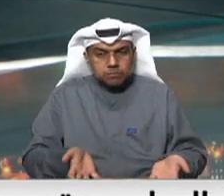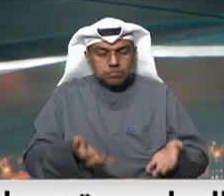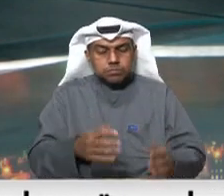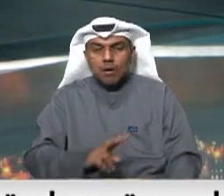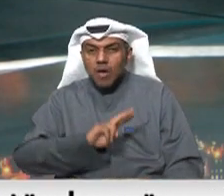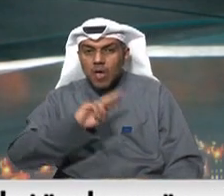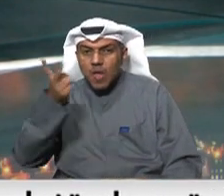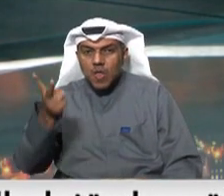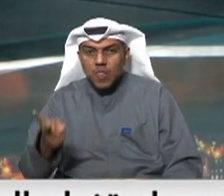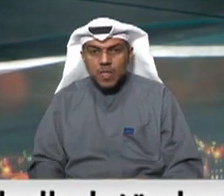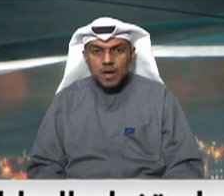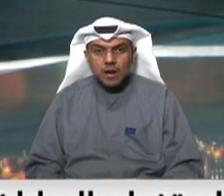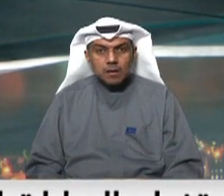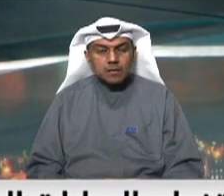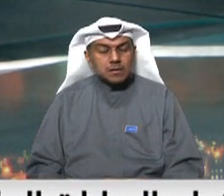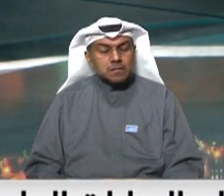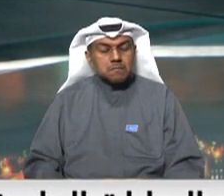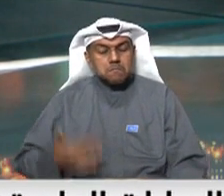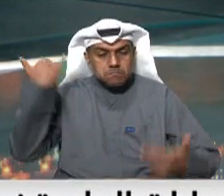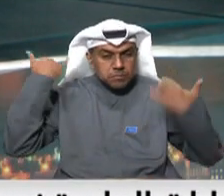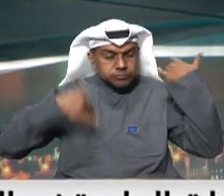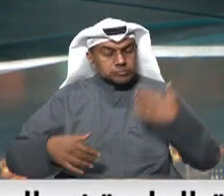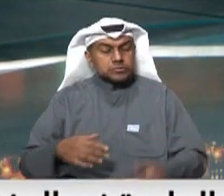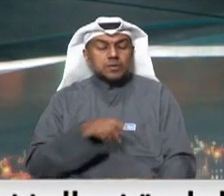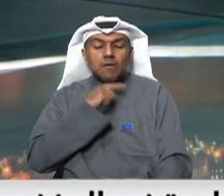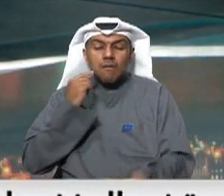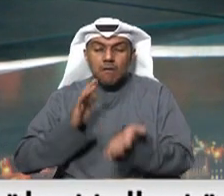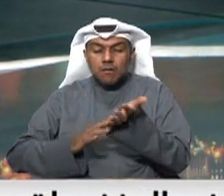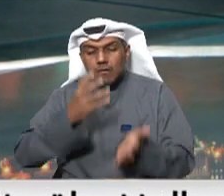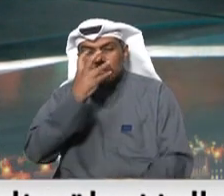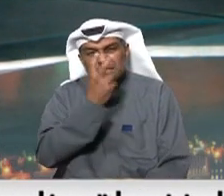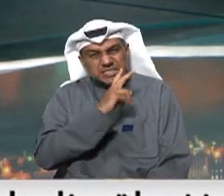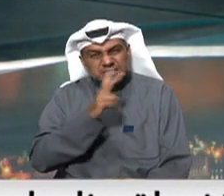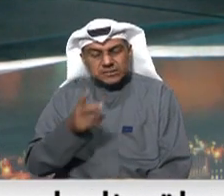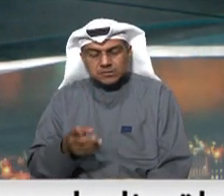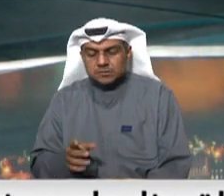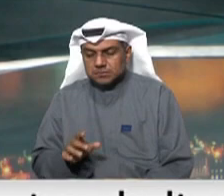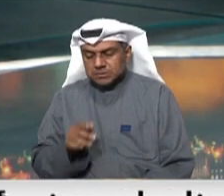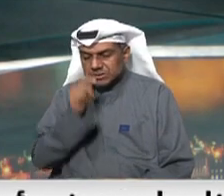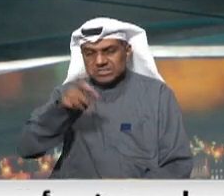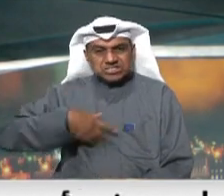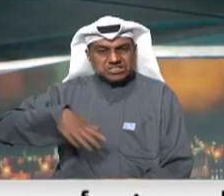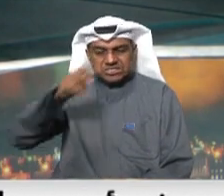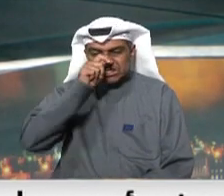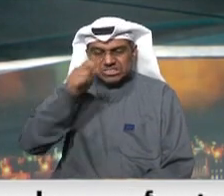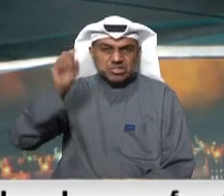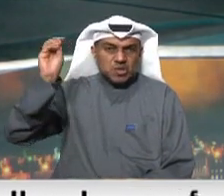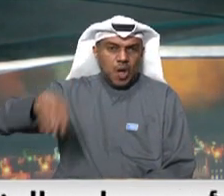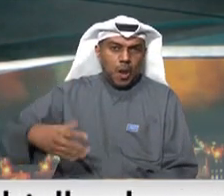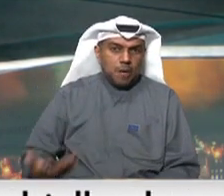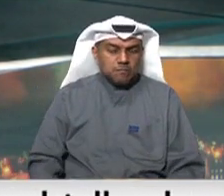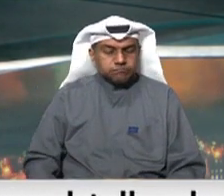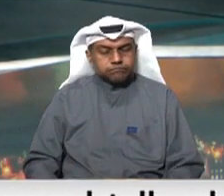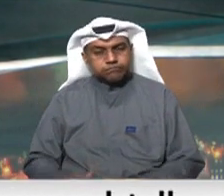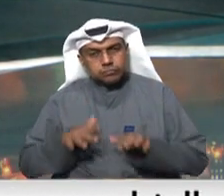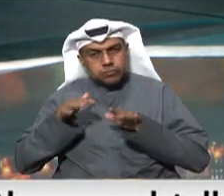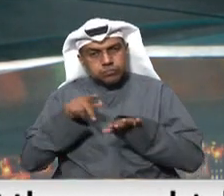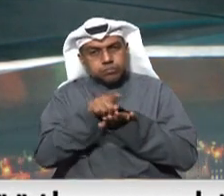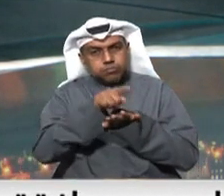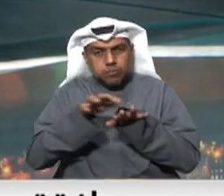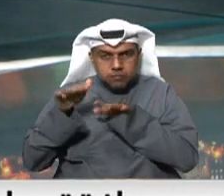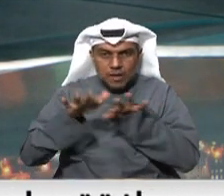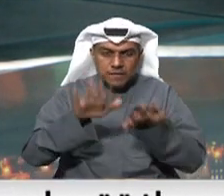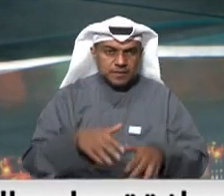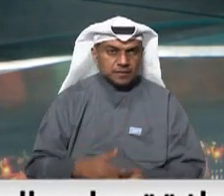يستطيعون الخروج من المستشفى، كما أبقت قوات الاحتلال مرضى العناية المركزة دون طواقم طبية.